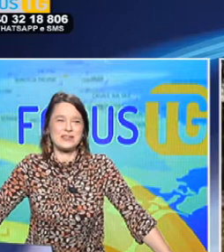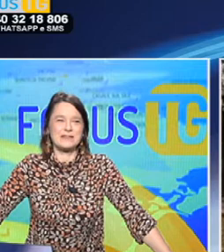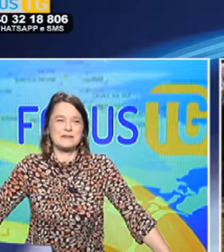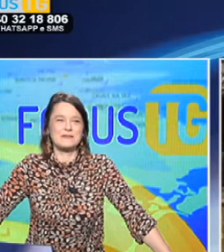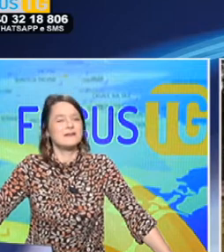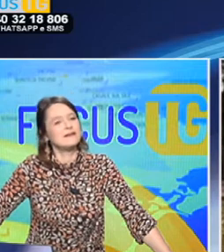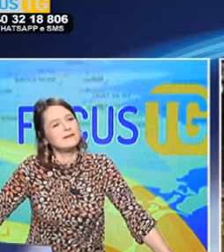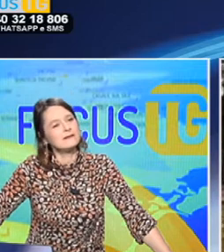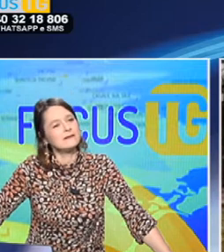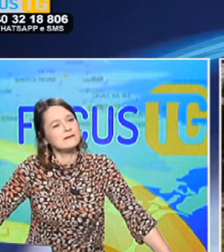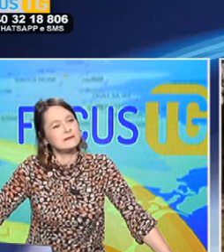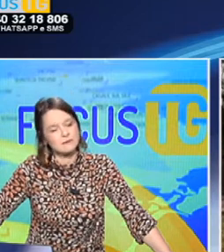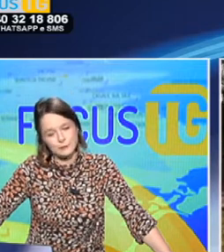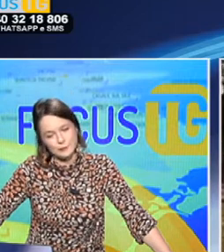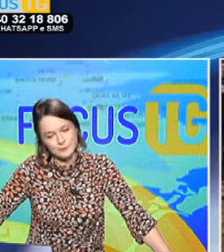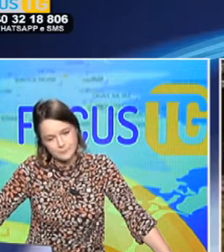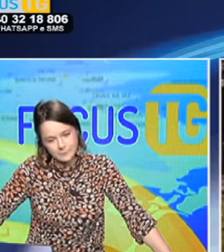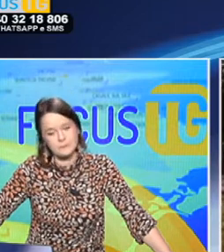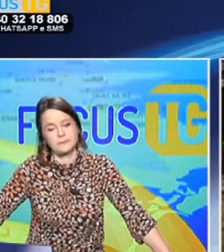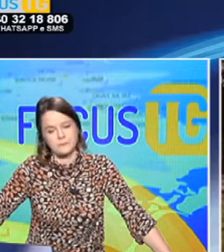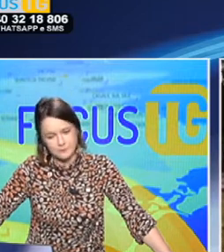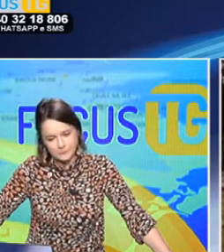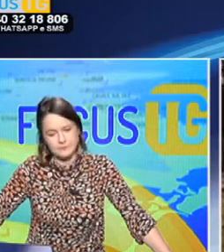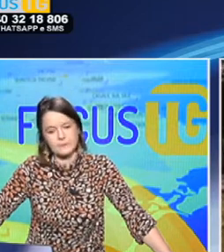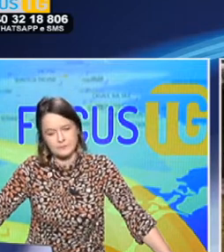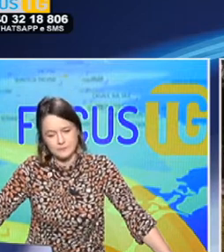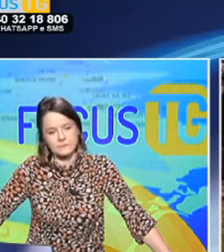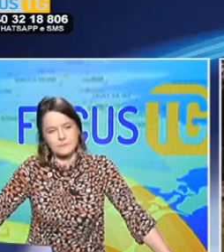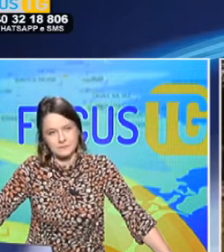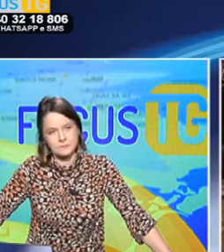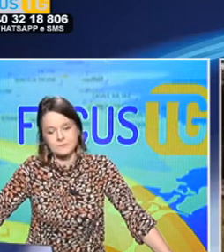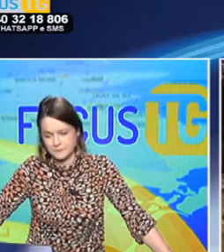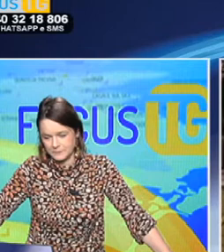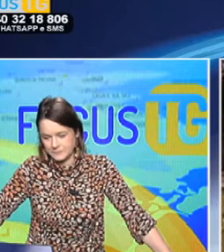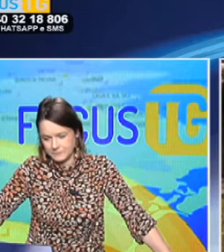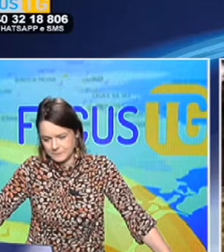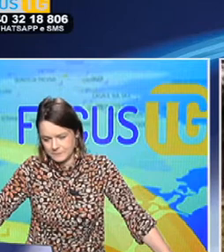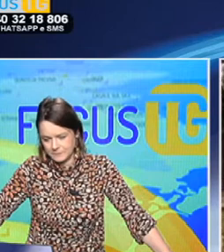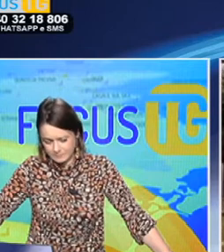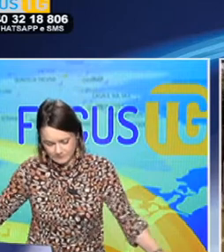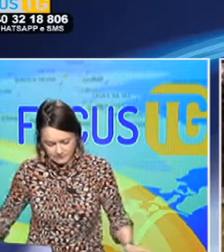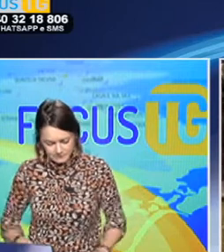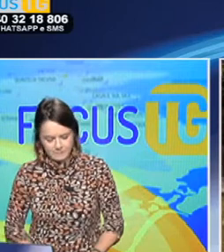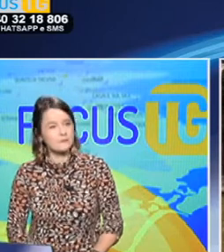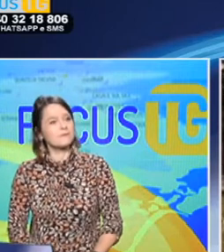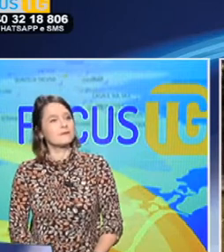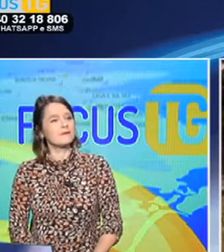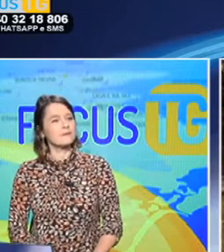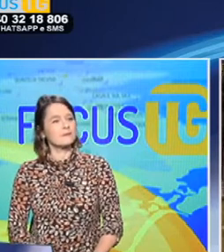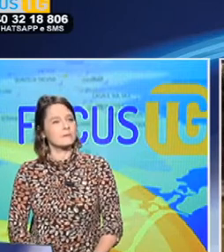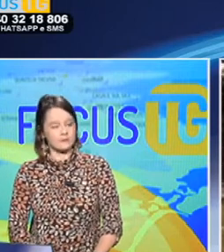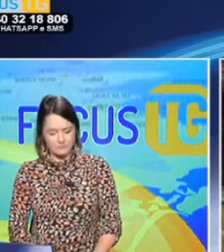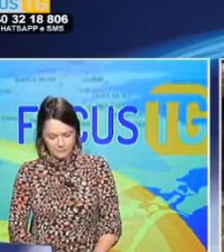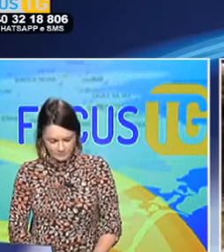certo, certo. È giusto per aggiornarvi con alcune indicazioni che ci sono appena state fornite dall'USL 6 Euganea in merito alla campagna